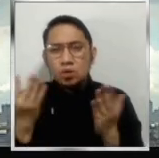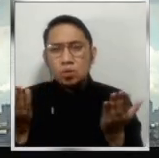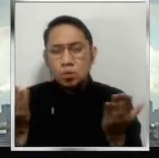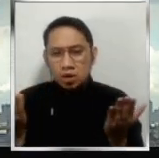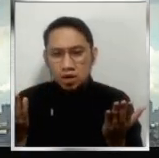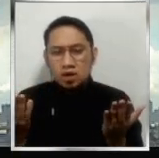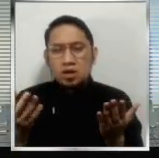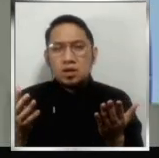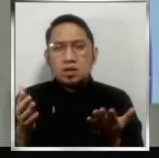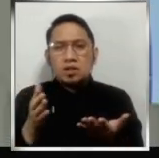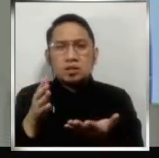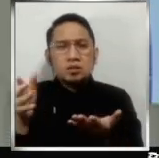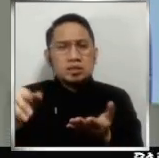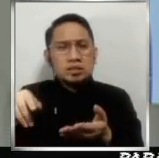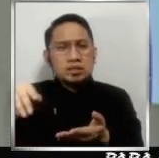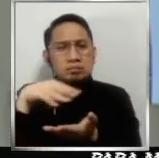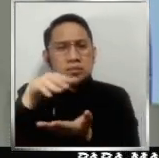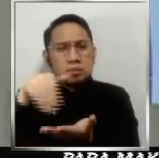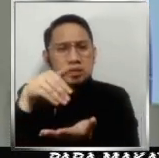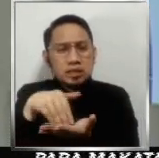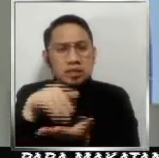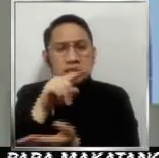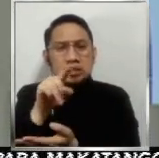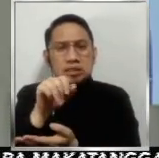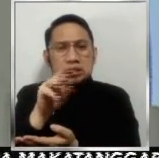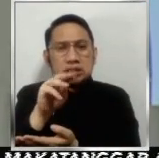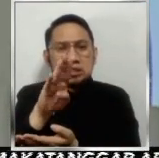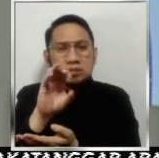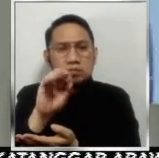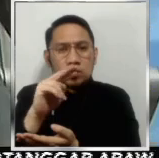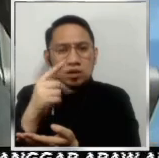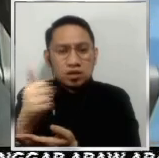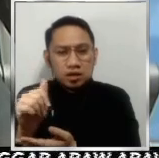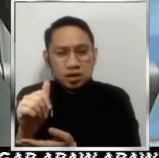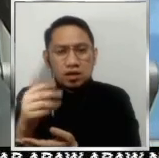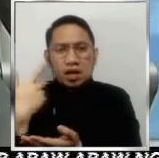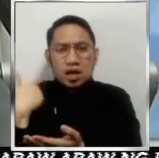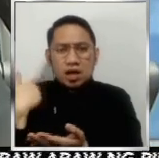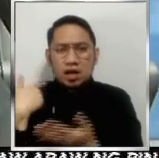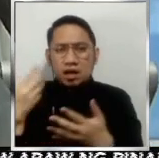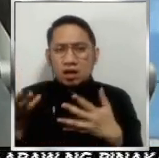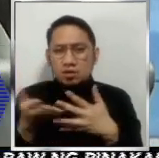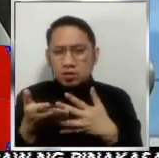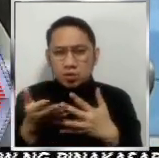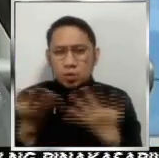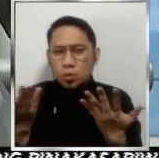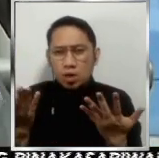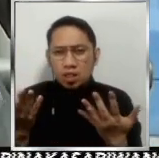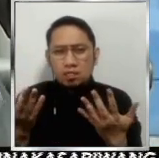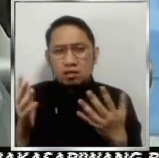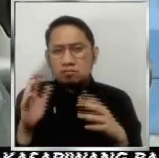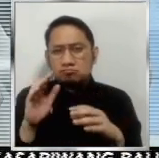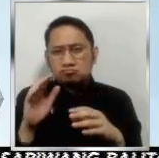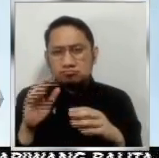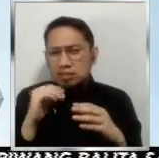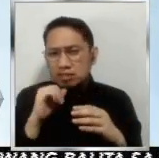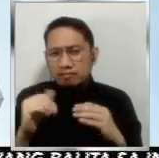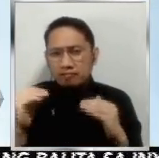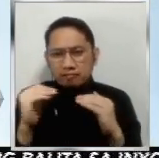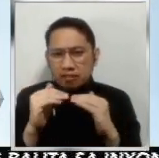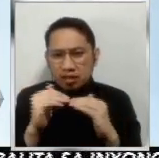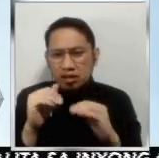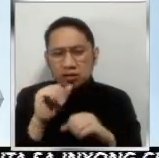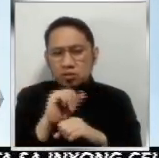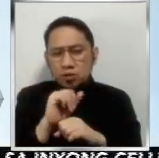sa Zamboanga at Pagadian. Nag-high po sila ng amended complaint para sa unfair labor practice at iginiit na dapat sila makatanggap ng